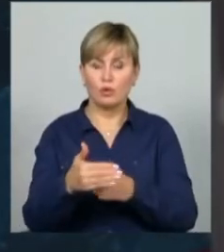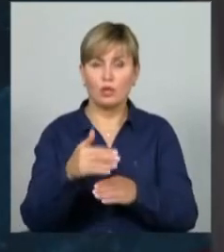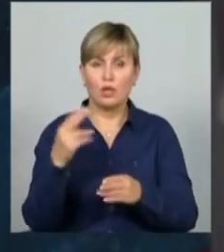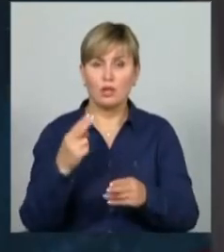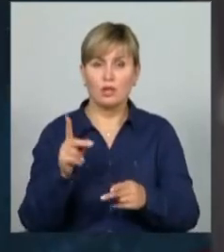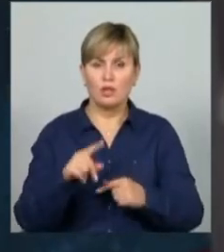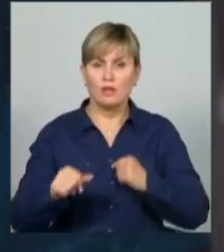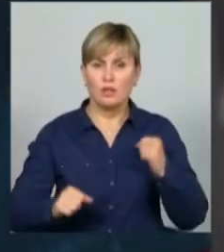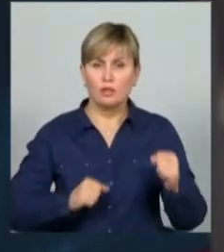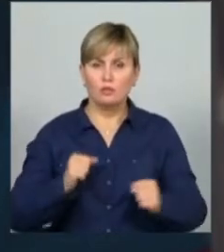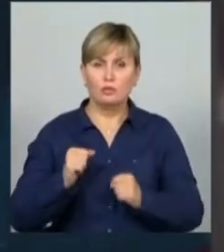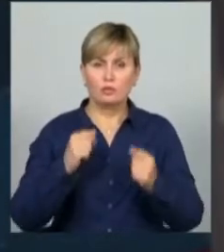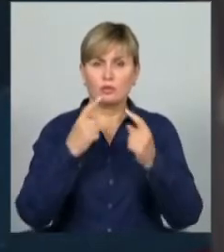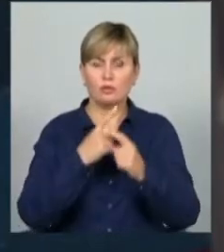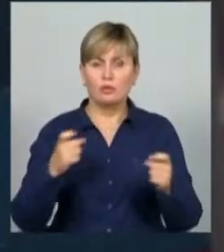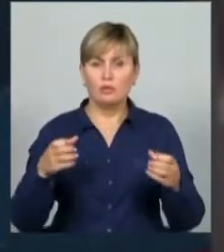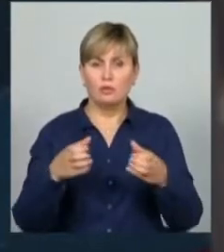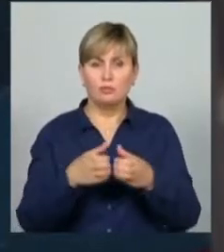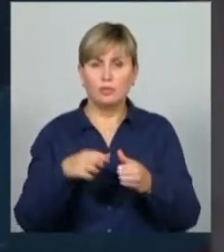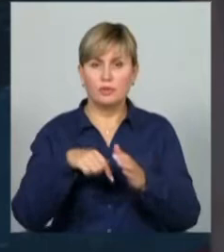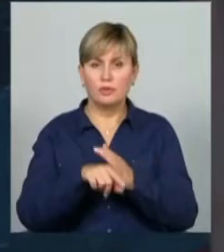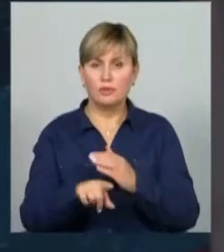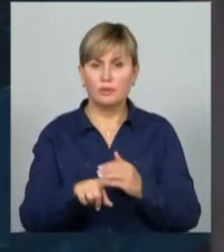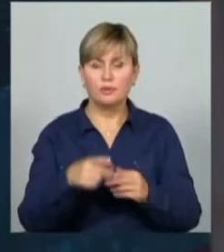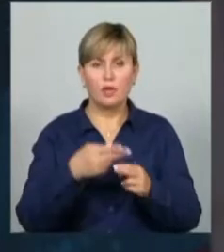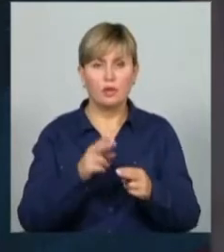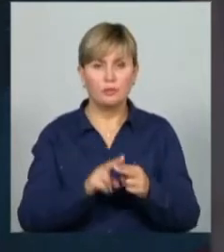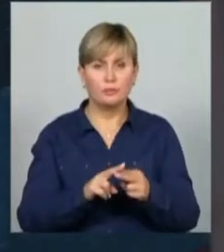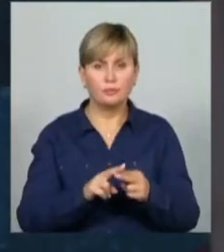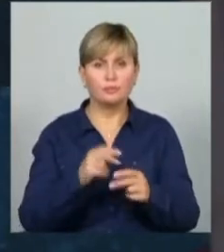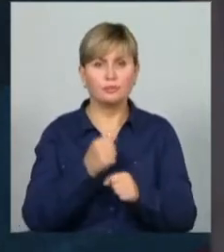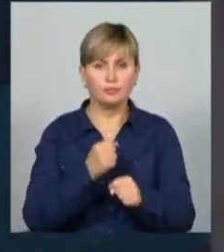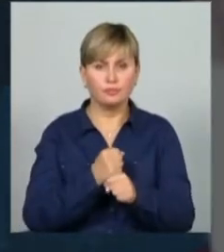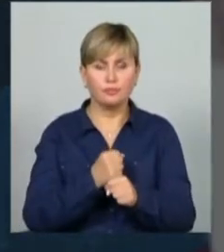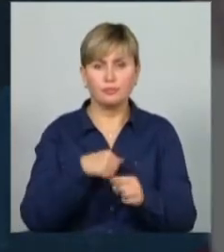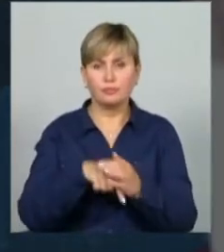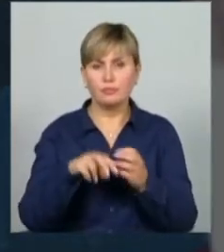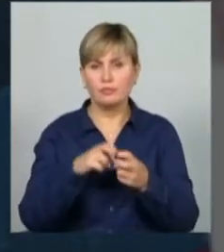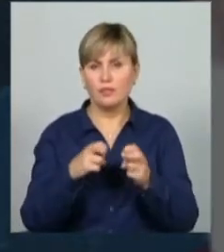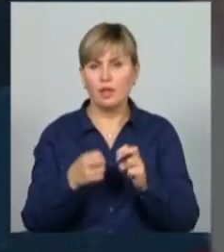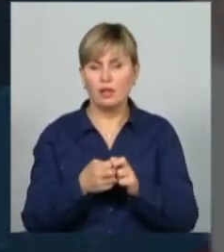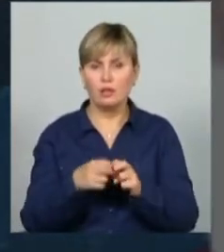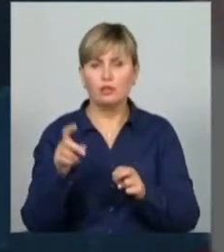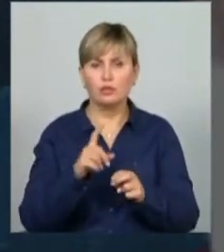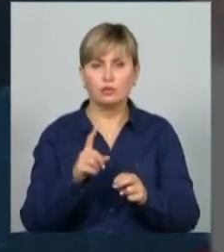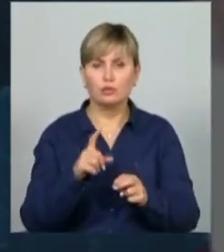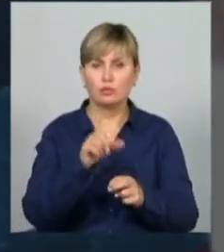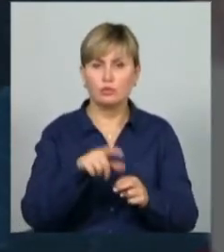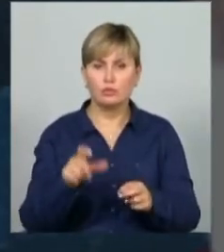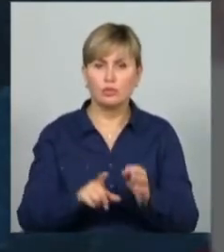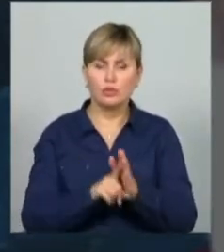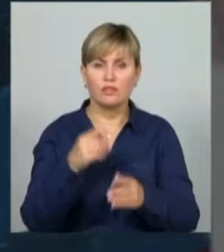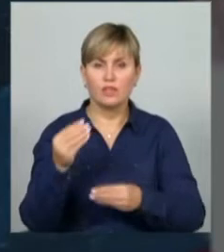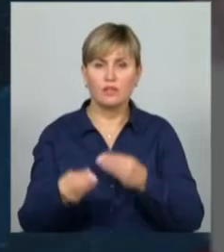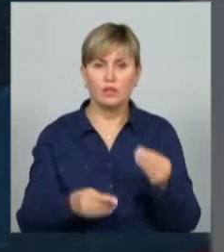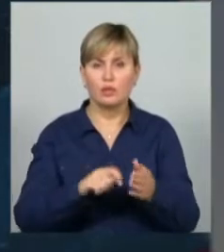даже возмутились объявлением компании «Елорда Хурлес», которая доводит до ума проблемный объект, о том, что дольщикам начали